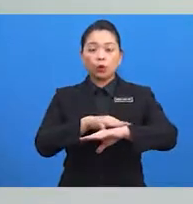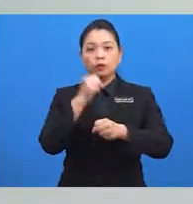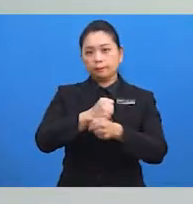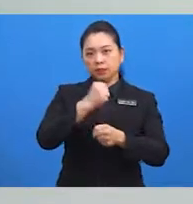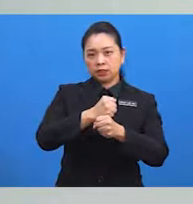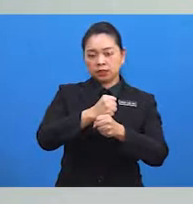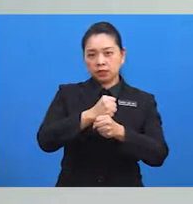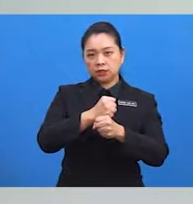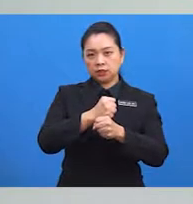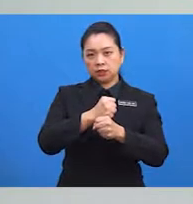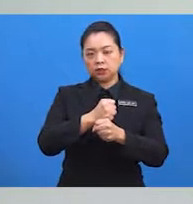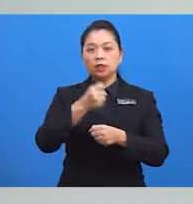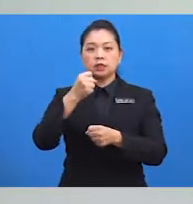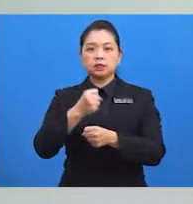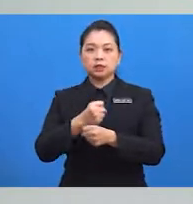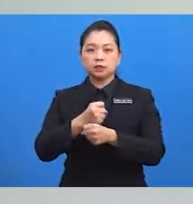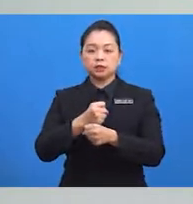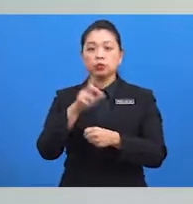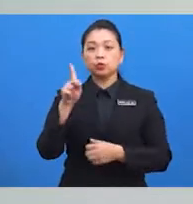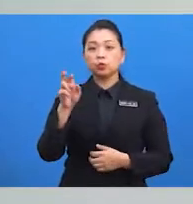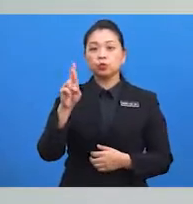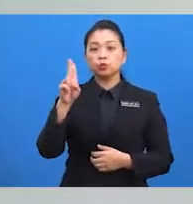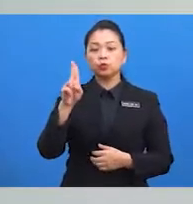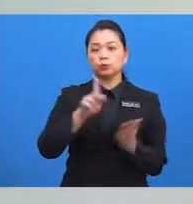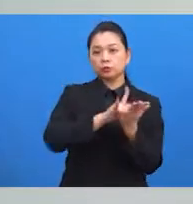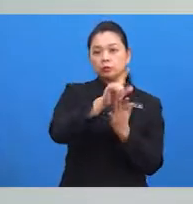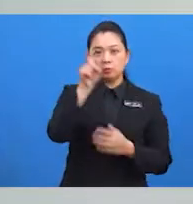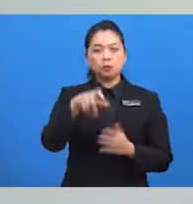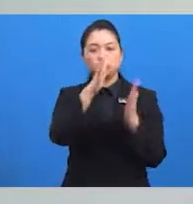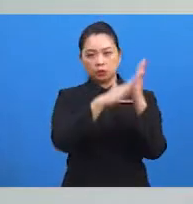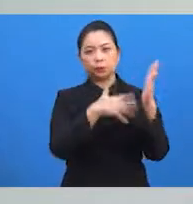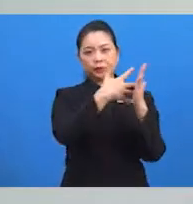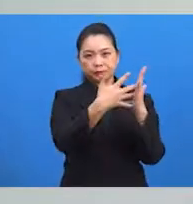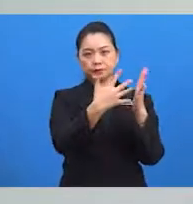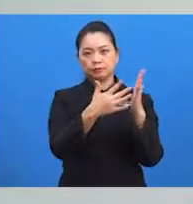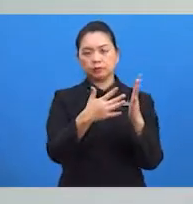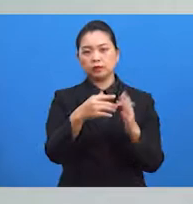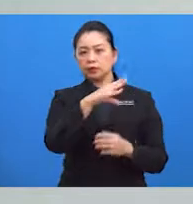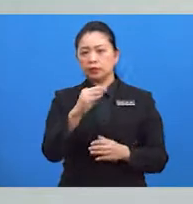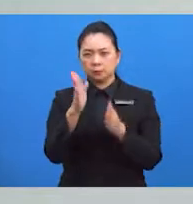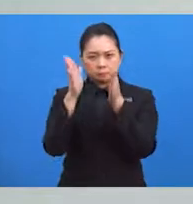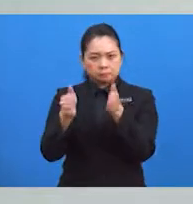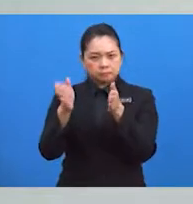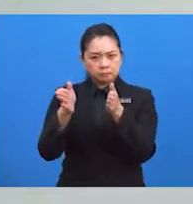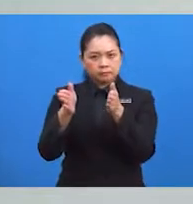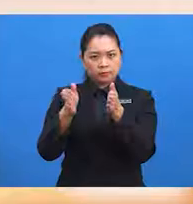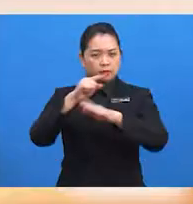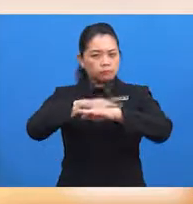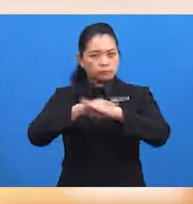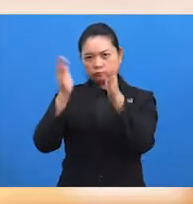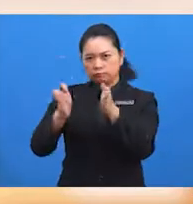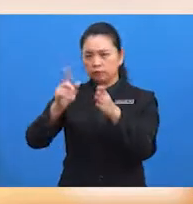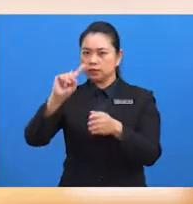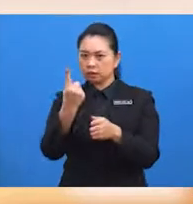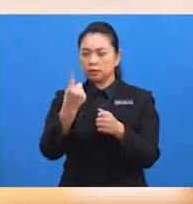perlu dijadwalkan dan diharapkan untuk tempo tertentu ini kerana untuk memastikan